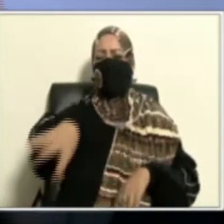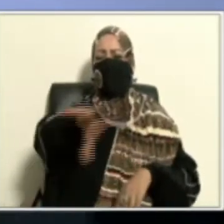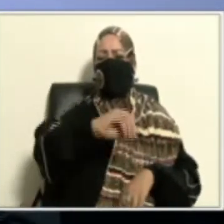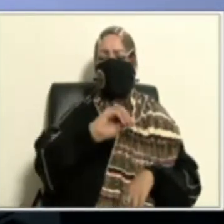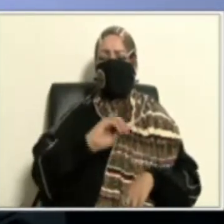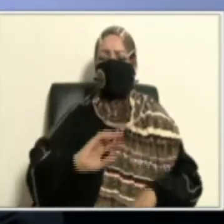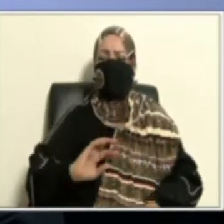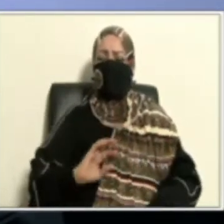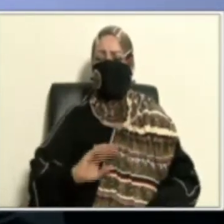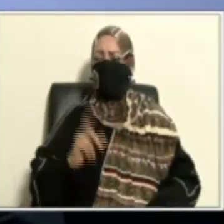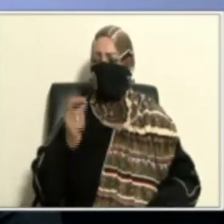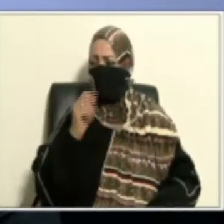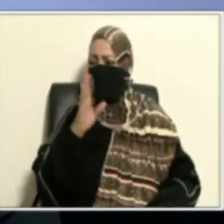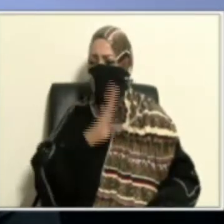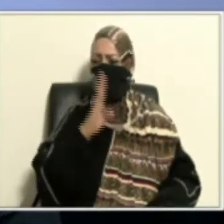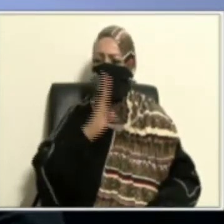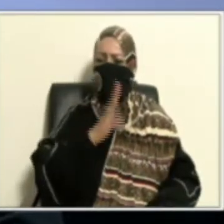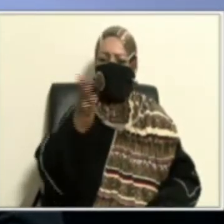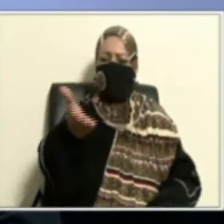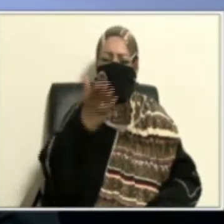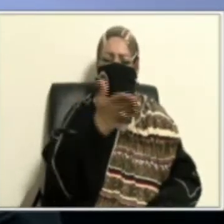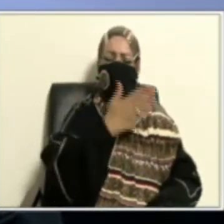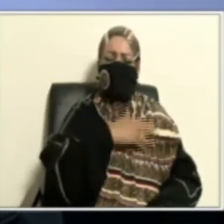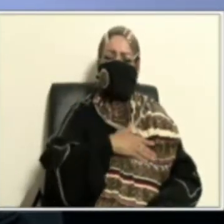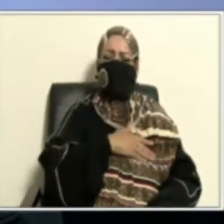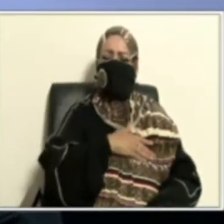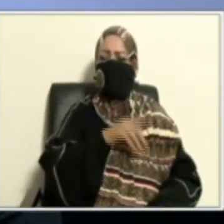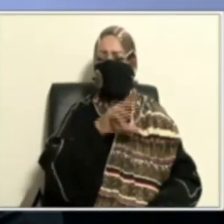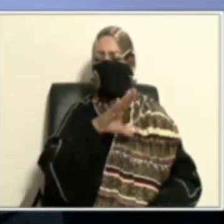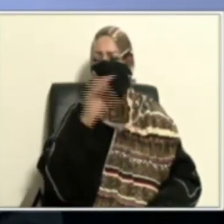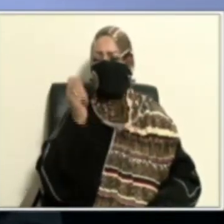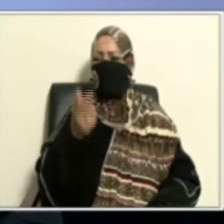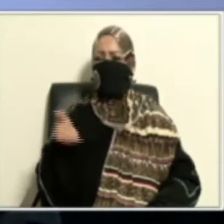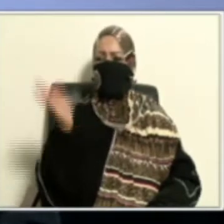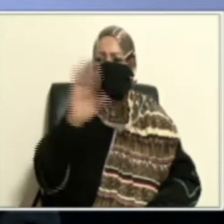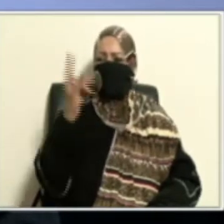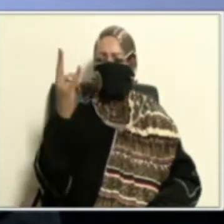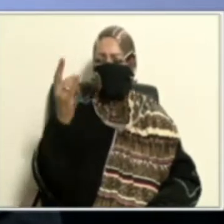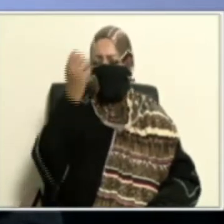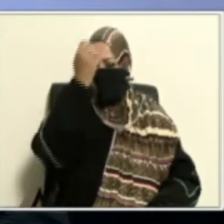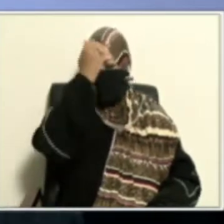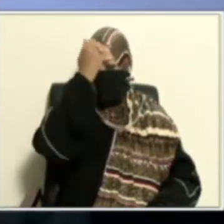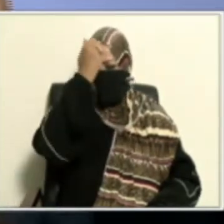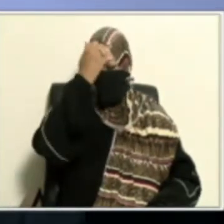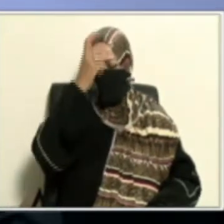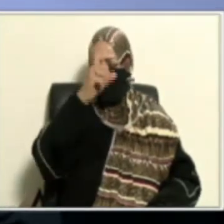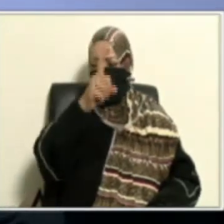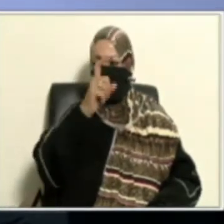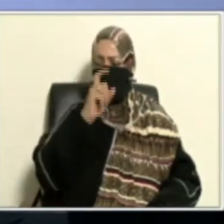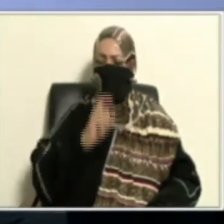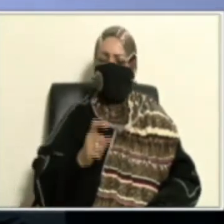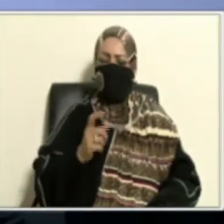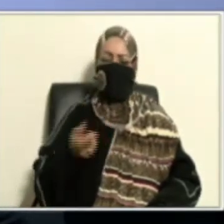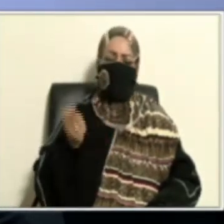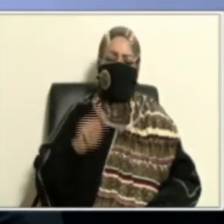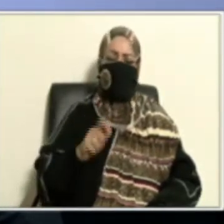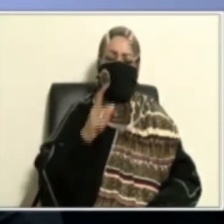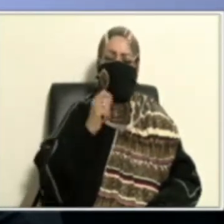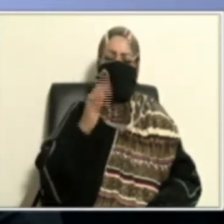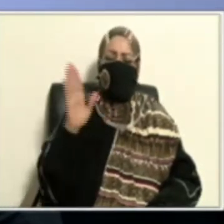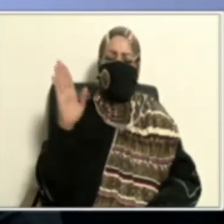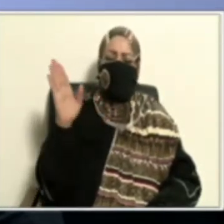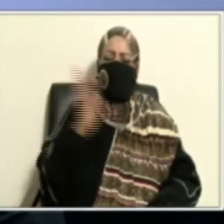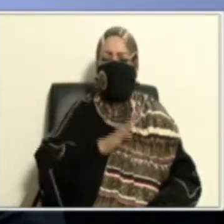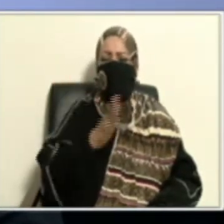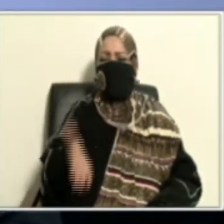والدنيا زي ما نعرف احنا البلاد يعني ما فيش بلاد بالمعنى المتعارف عليه، والناس كلها بترفع